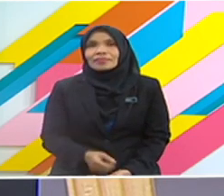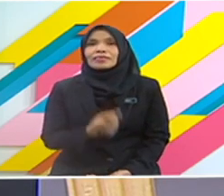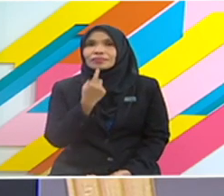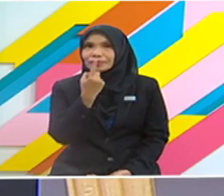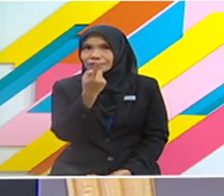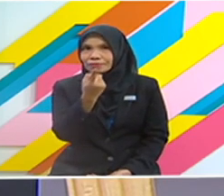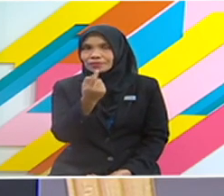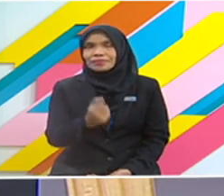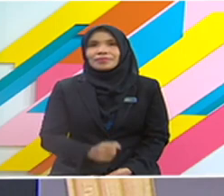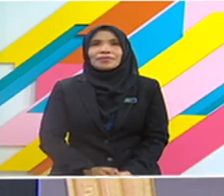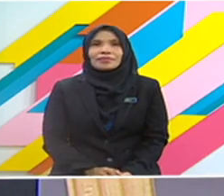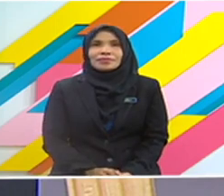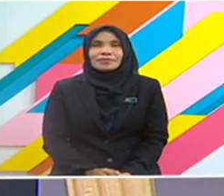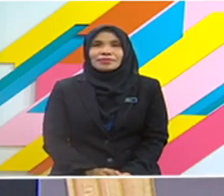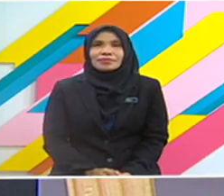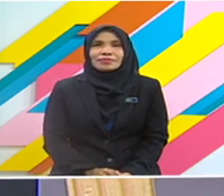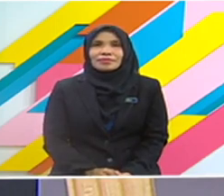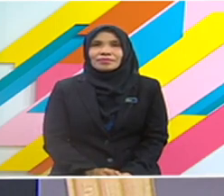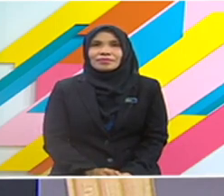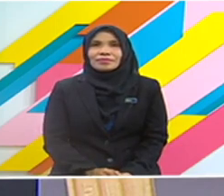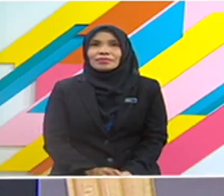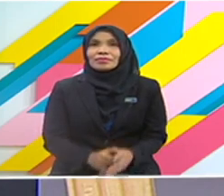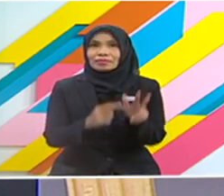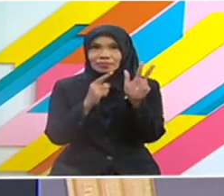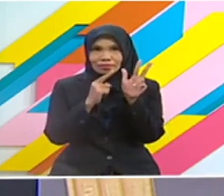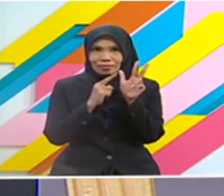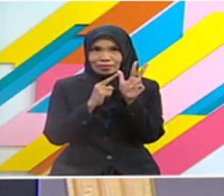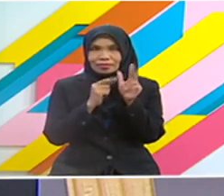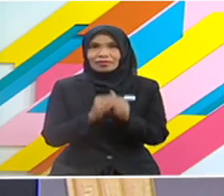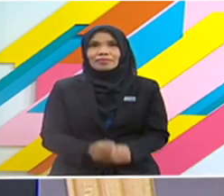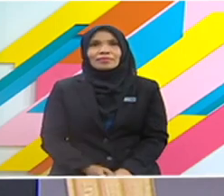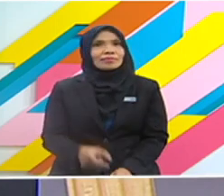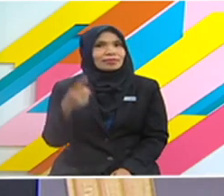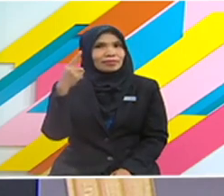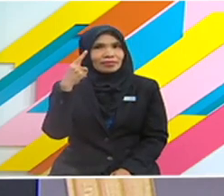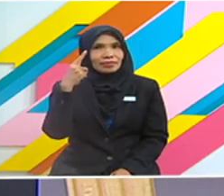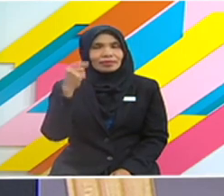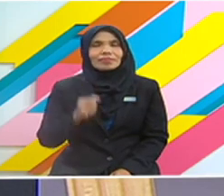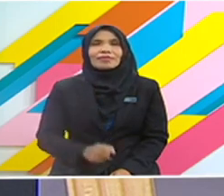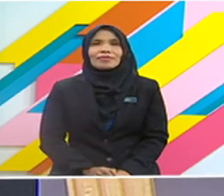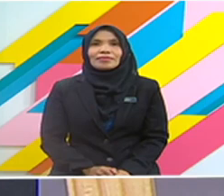lagi, lidah. Okey, bagus. Organ yang ketiga adalah mata.